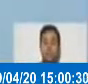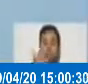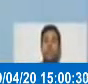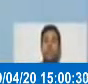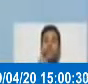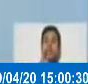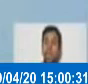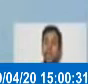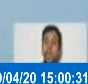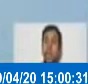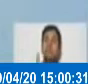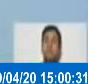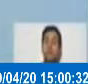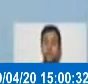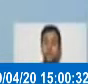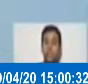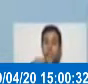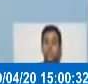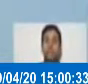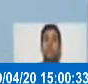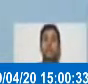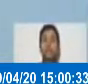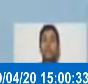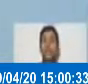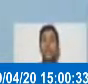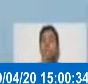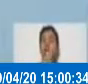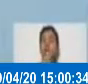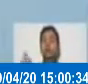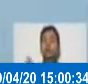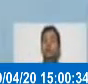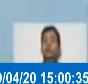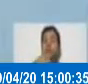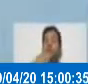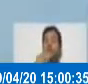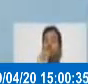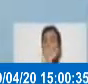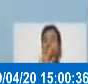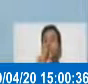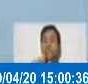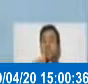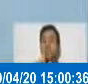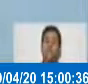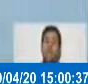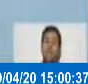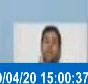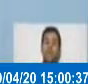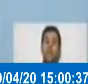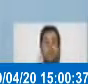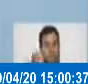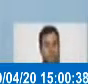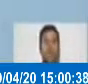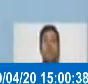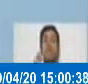ডিভিশনে এবং ঢাকার বাইরে অন্যান্য গুলো। আমাদের আজকে যে মৃত্যু 8 জন, এর মধ্যে 6 জন